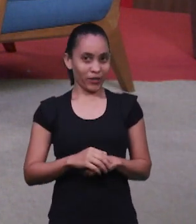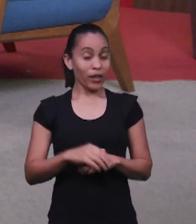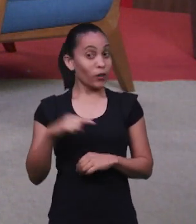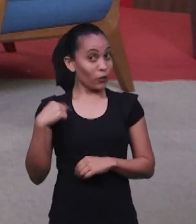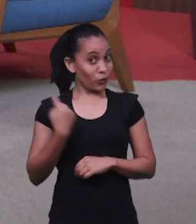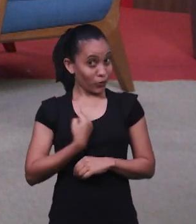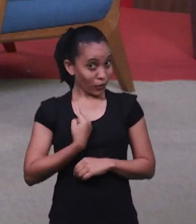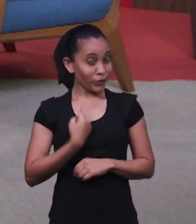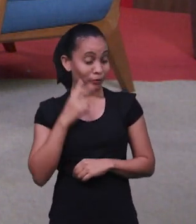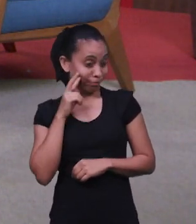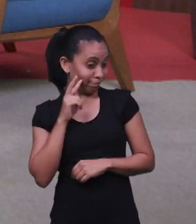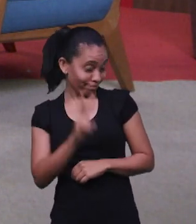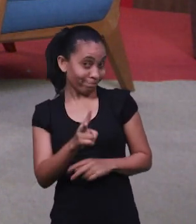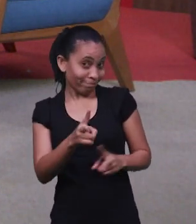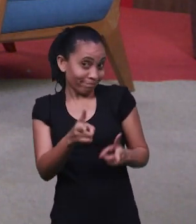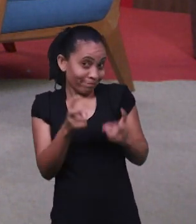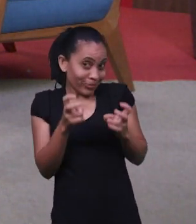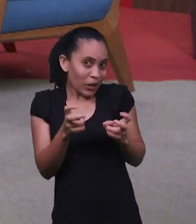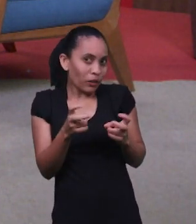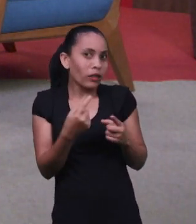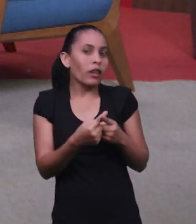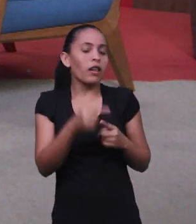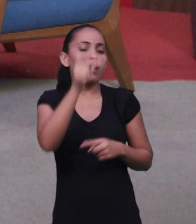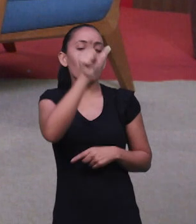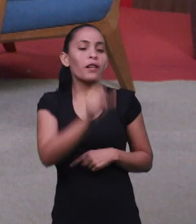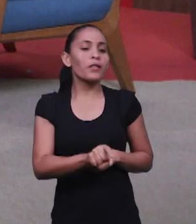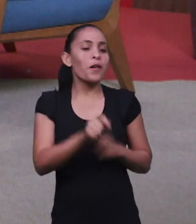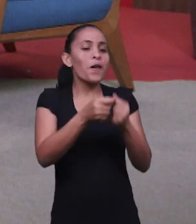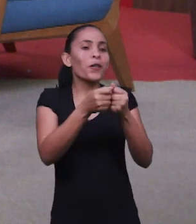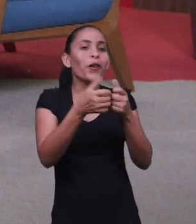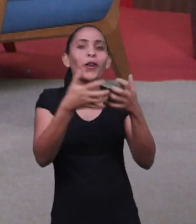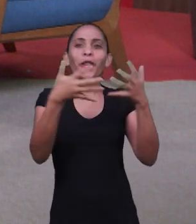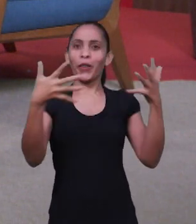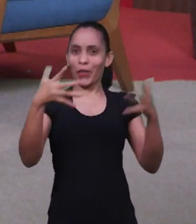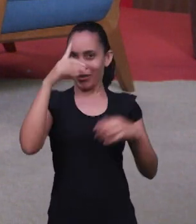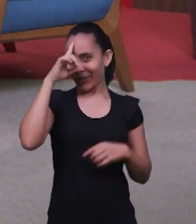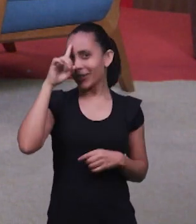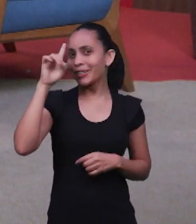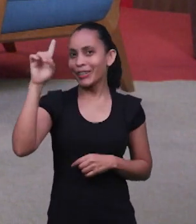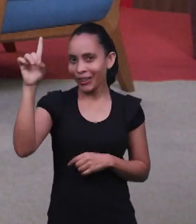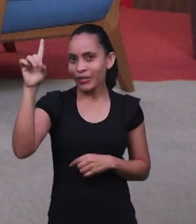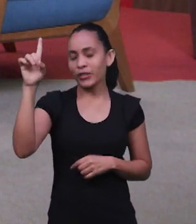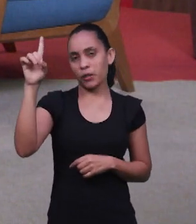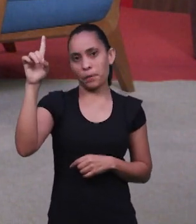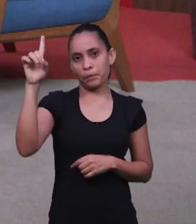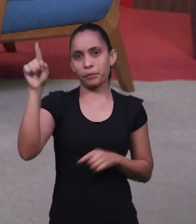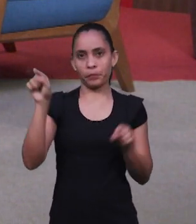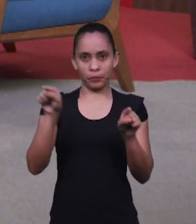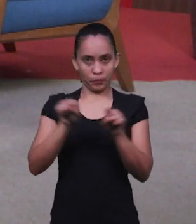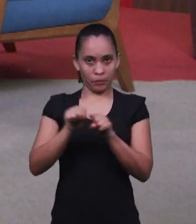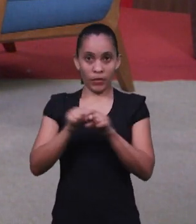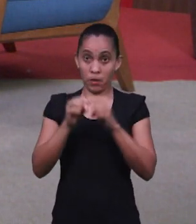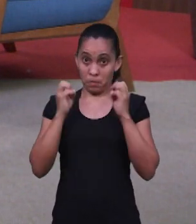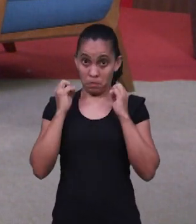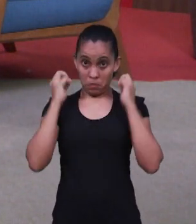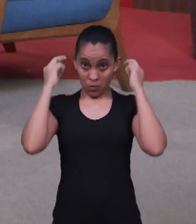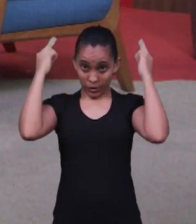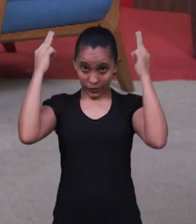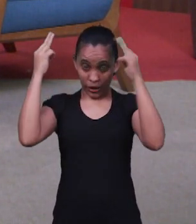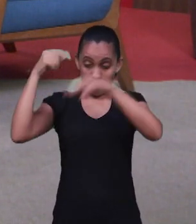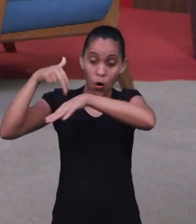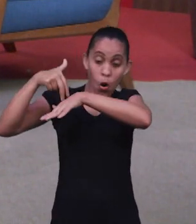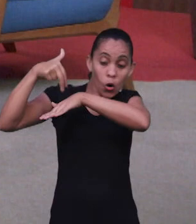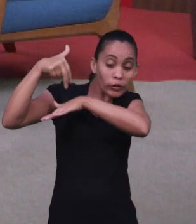de fois on fait ça? C'est le reflet de la gloire de Dieu. Moïse, quand il est descendu de la